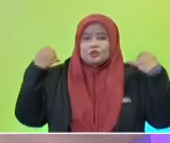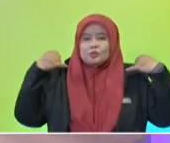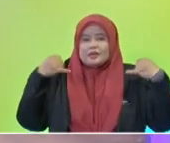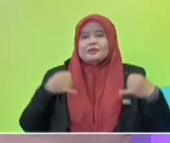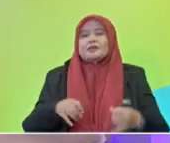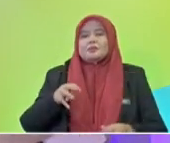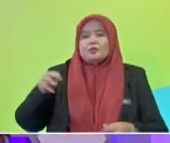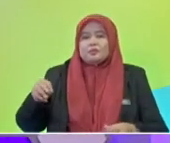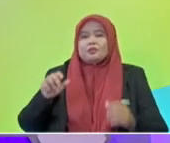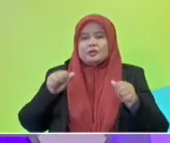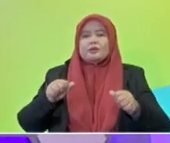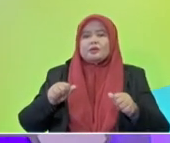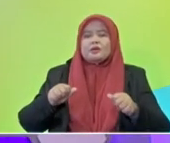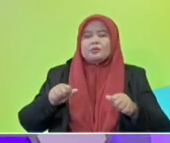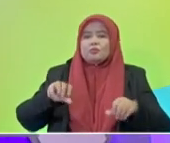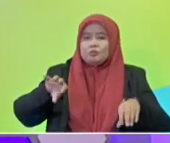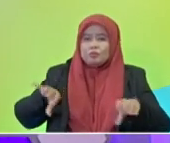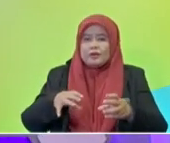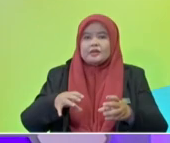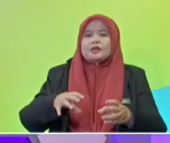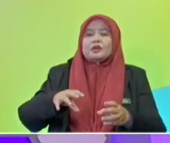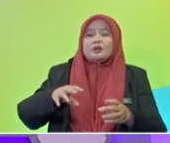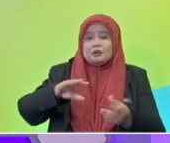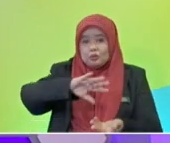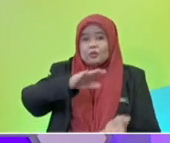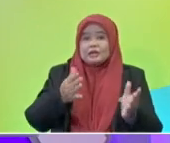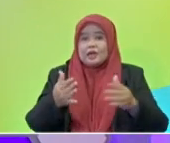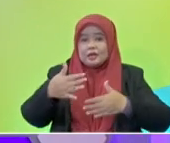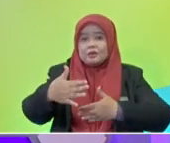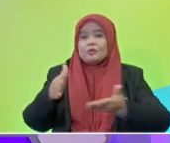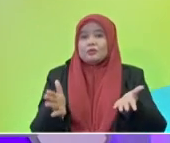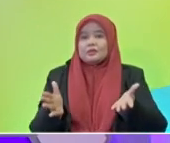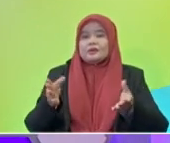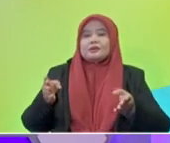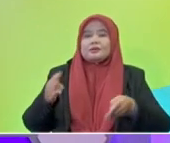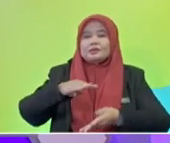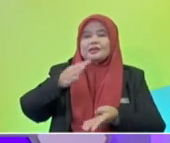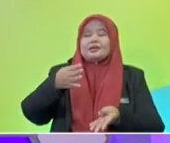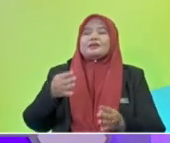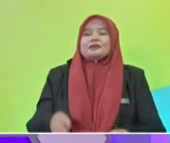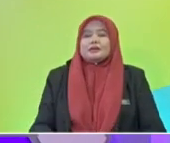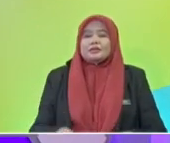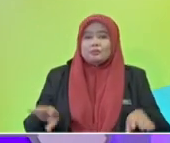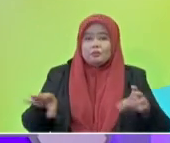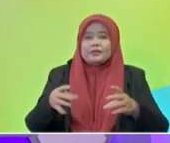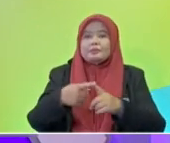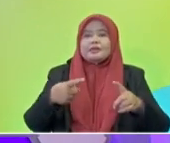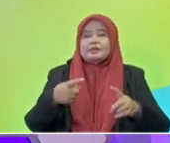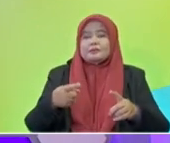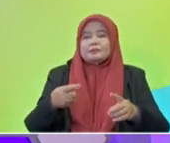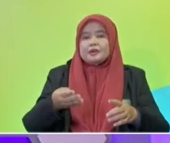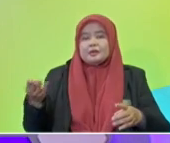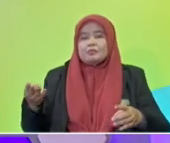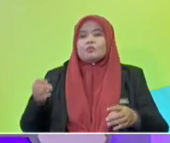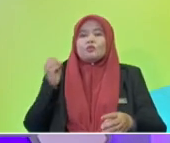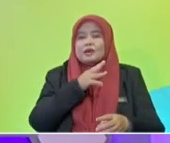kelas boleh buat kotak-kotak Seperti ini tak semestinya kita beli tong besar dan sebagainya kotak ini boleh kita buat daripada bahan-bahan buangan dan